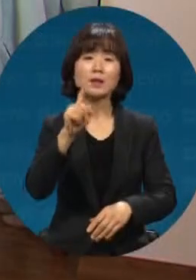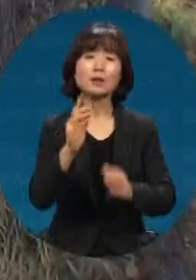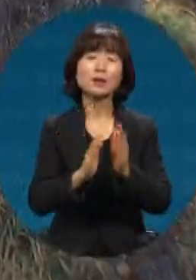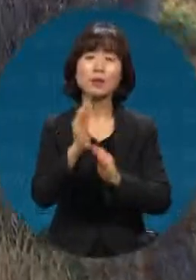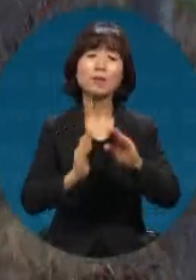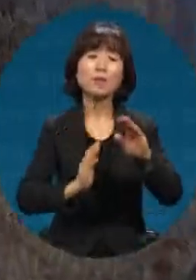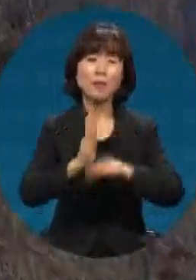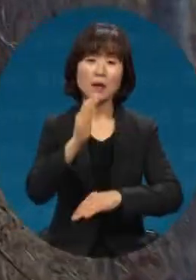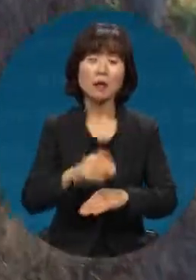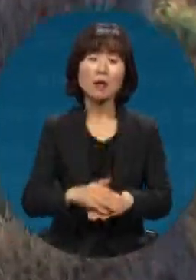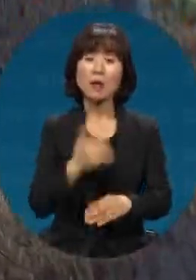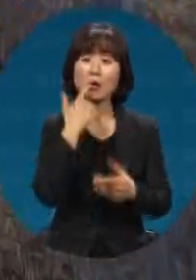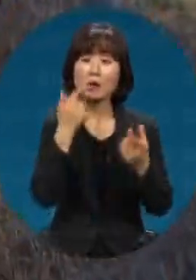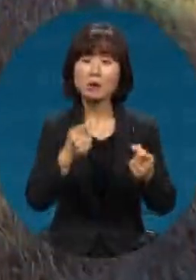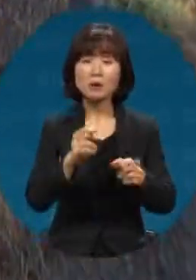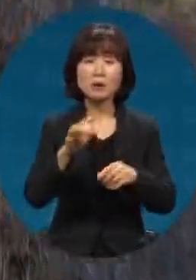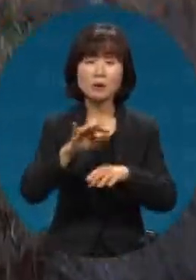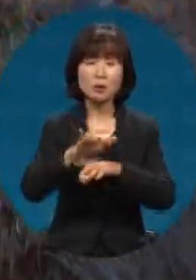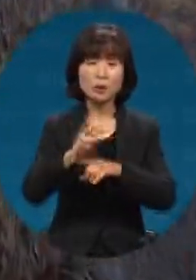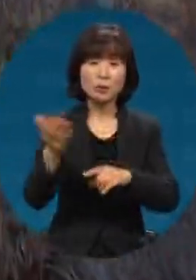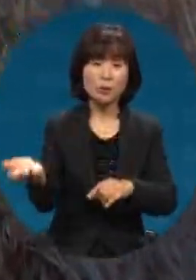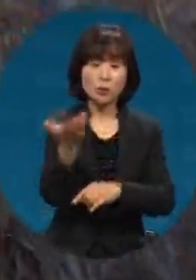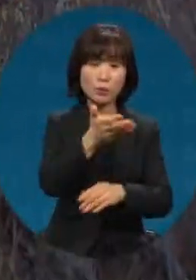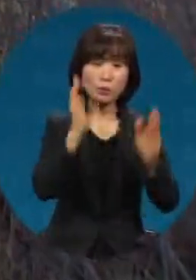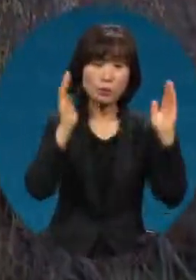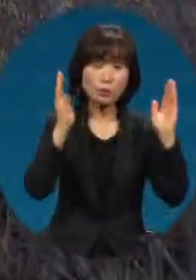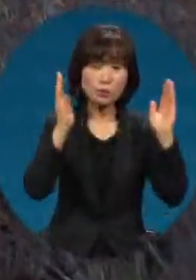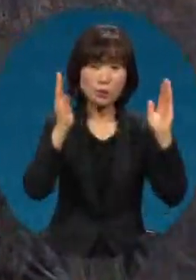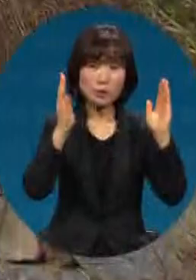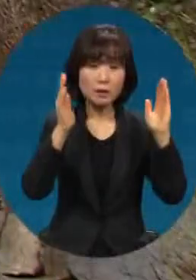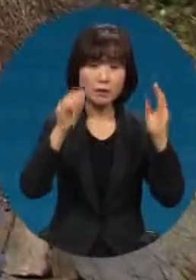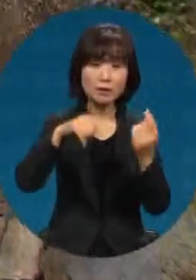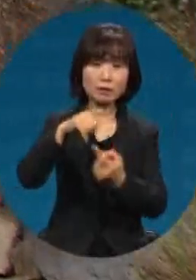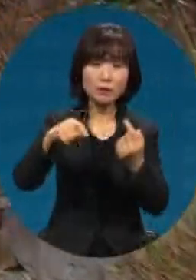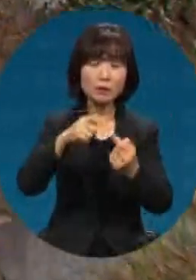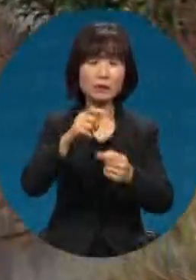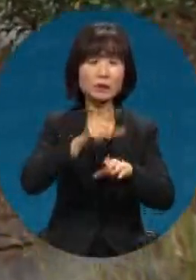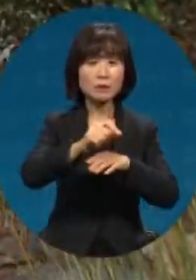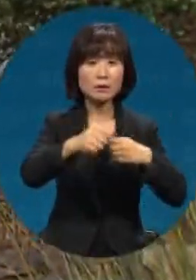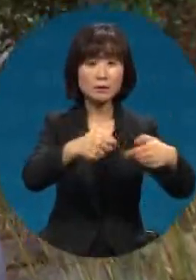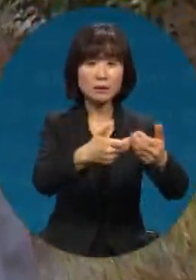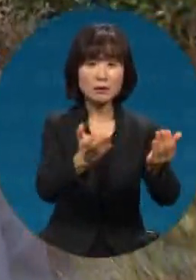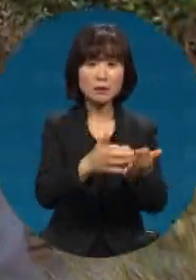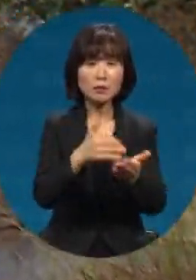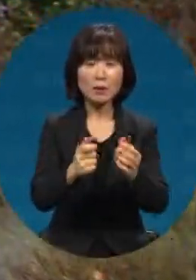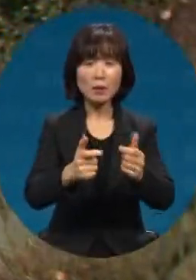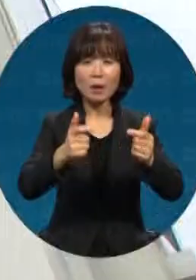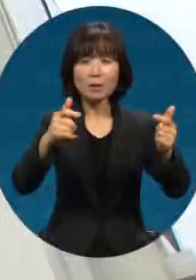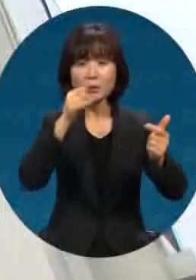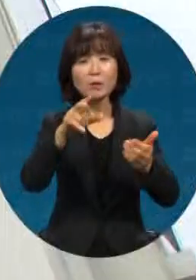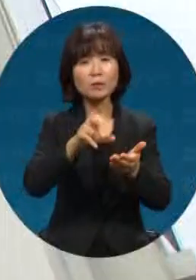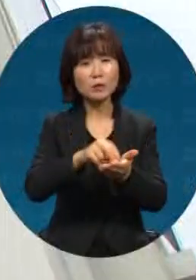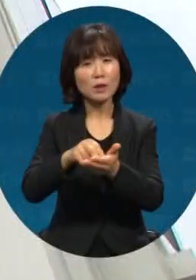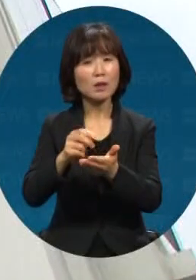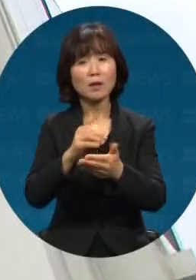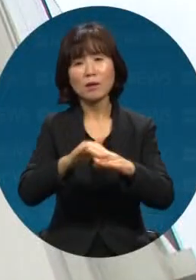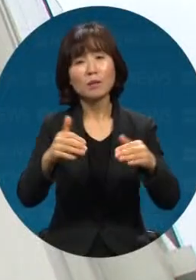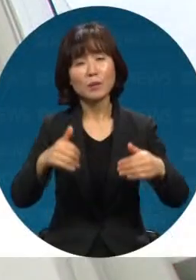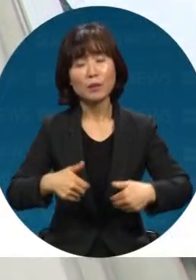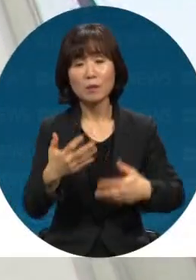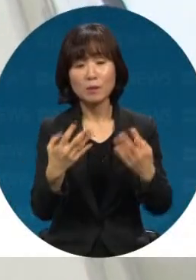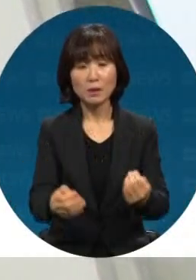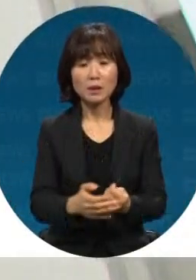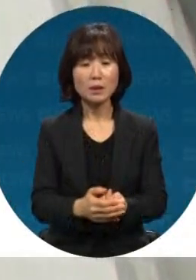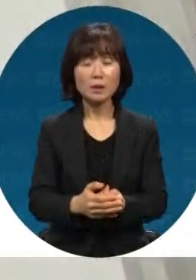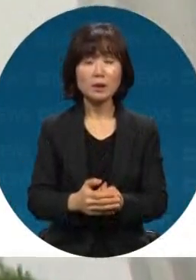이처럼 농촌유학에 뛰어드는 지자체는 점점 늘고 있지만 과제도 만만치 않습니다 지난해